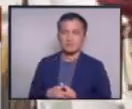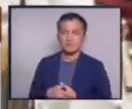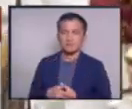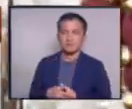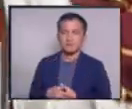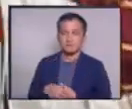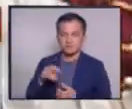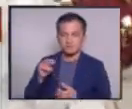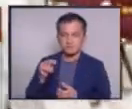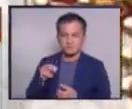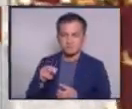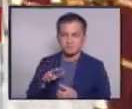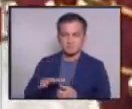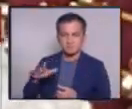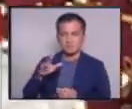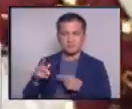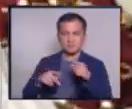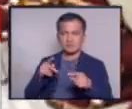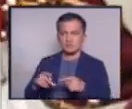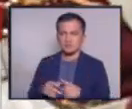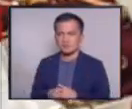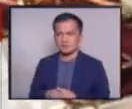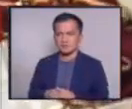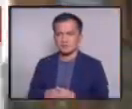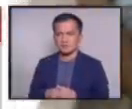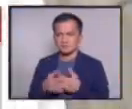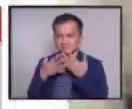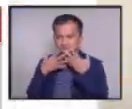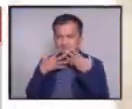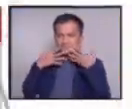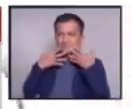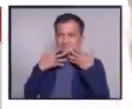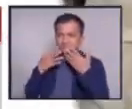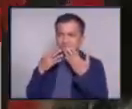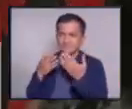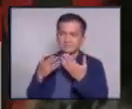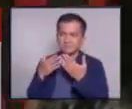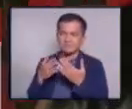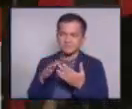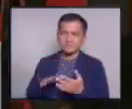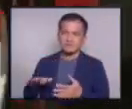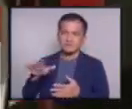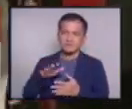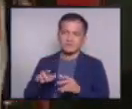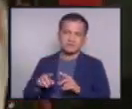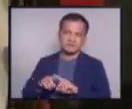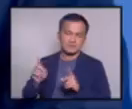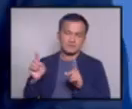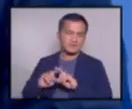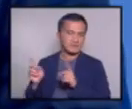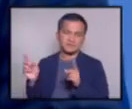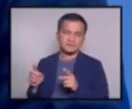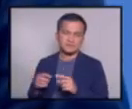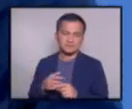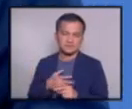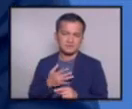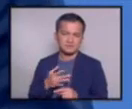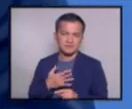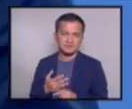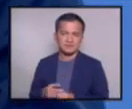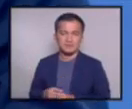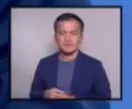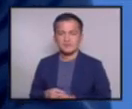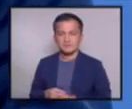ang pangangailangan ng taong bayan at yung ngiti na at pasasalamat nila, no? Ibang-iba yun eh, ibang dating sa iyo.